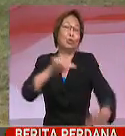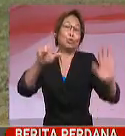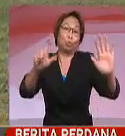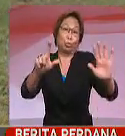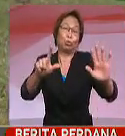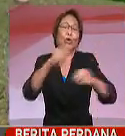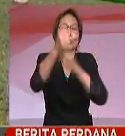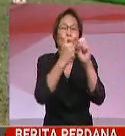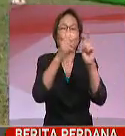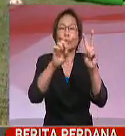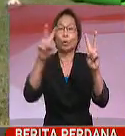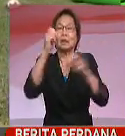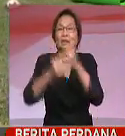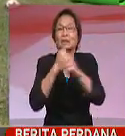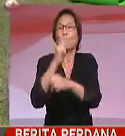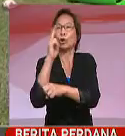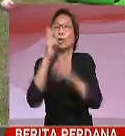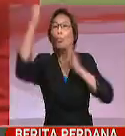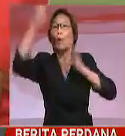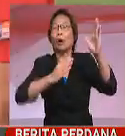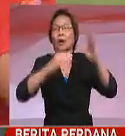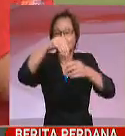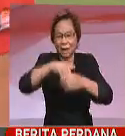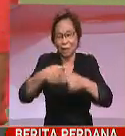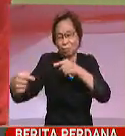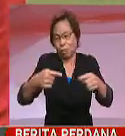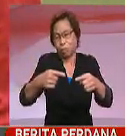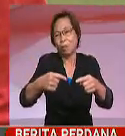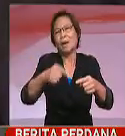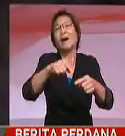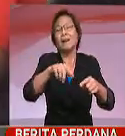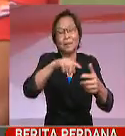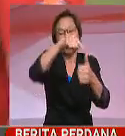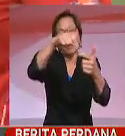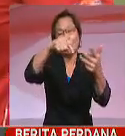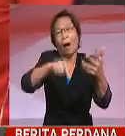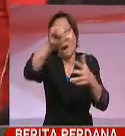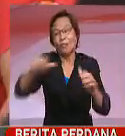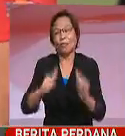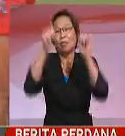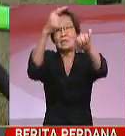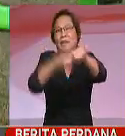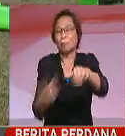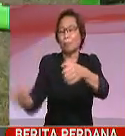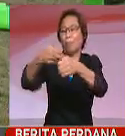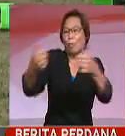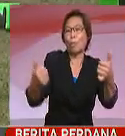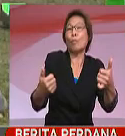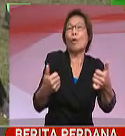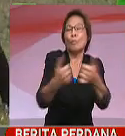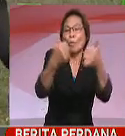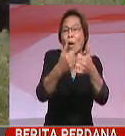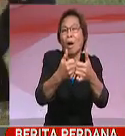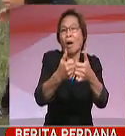Musim 2020 merupakan tahun kedua Malaysia berada dalam saingan Siri Asia selepas pertama kali memasuki kejohanan bertaraf Asia